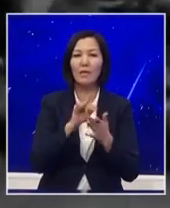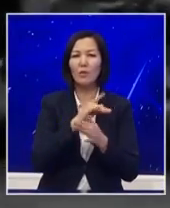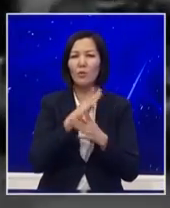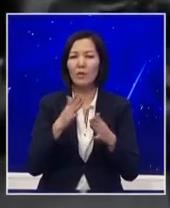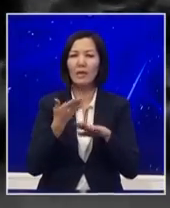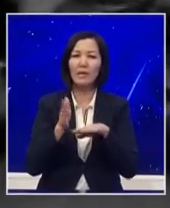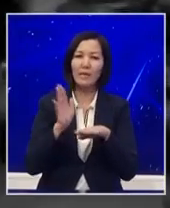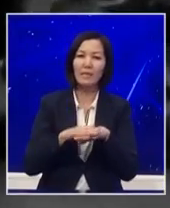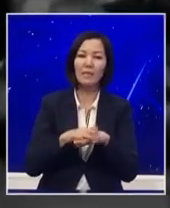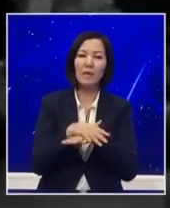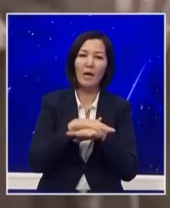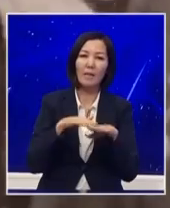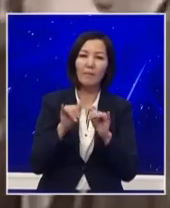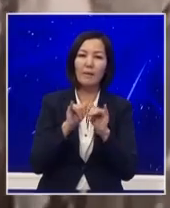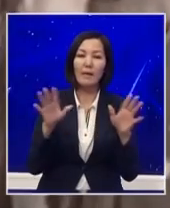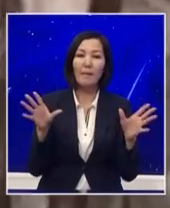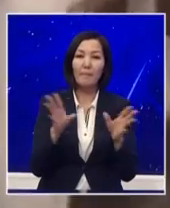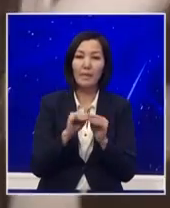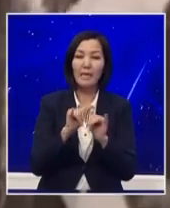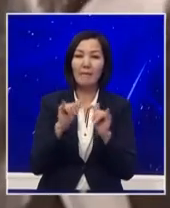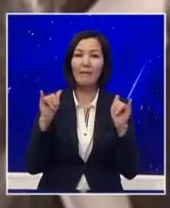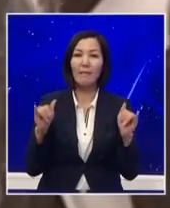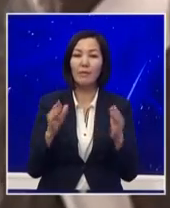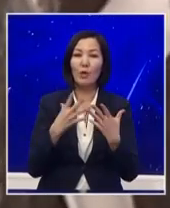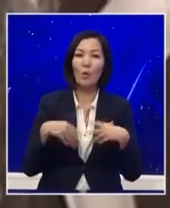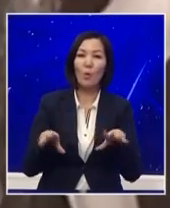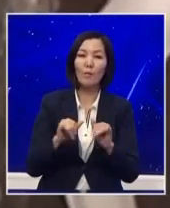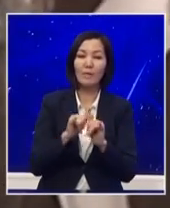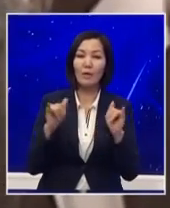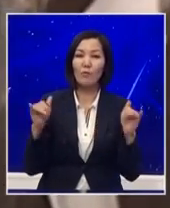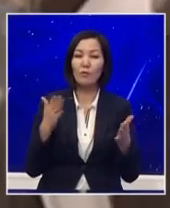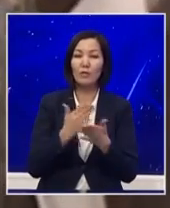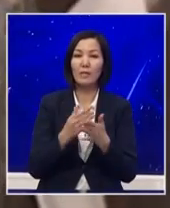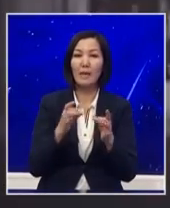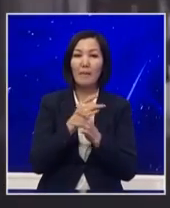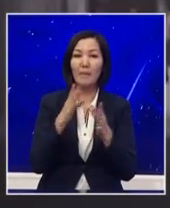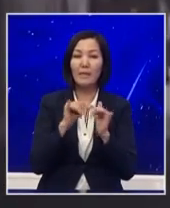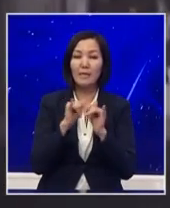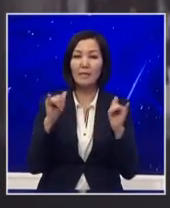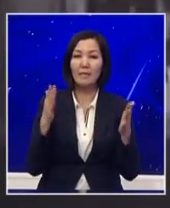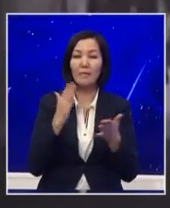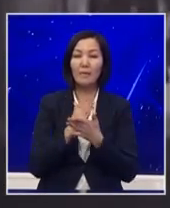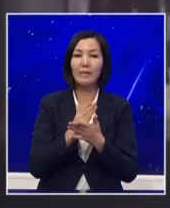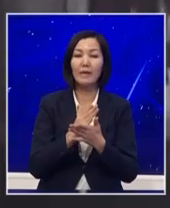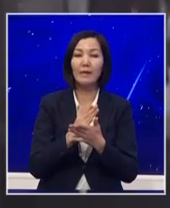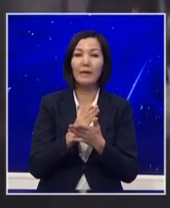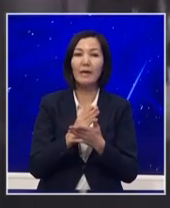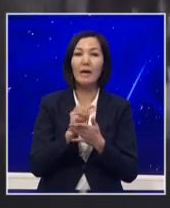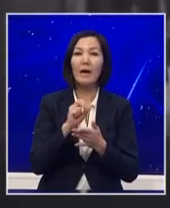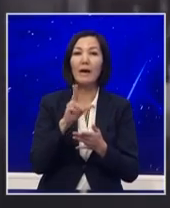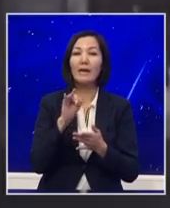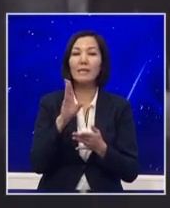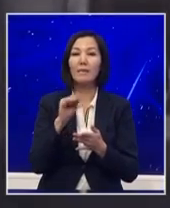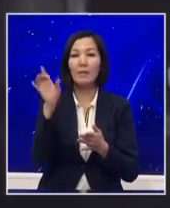өтіп, ұлтпен бірге дамыды, өзі де өсті, қоғамды да өсірді. 1937 жылы театрға академиялық деген